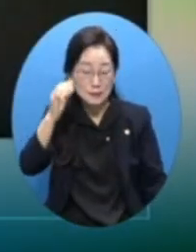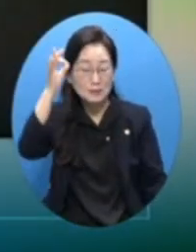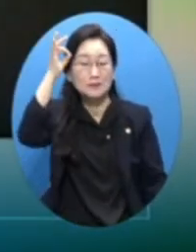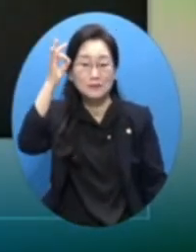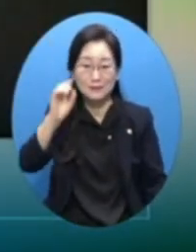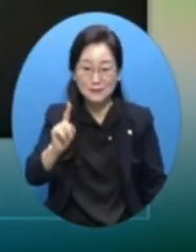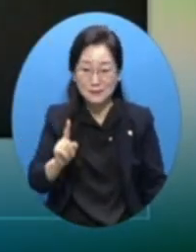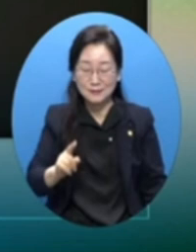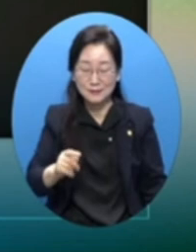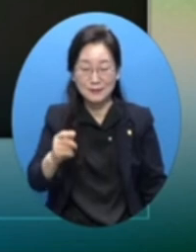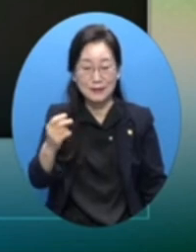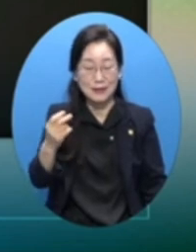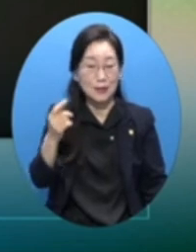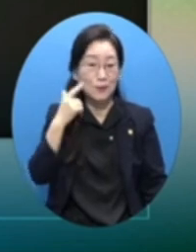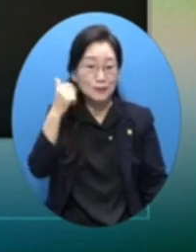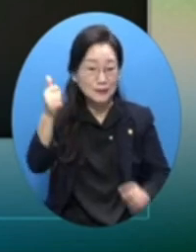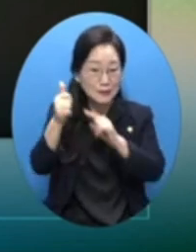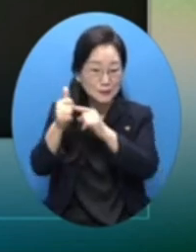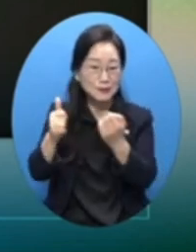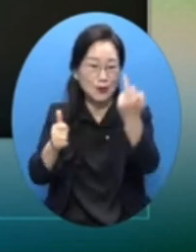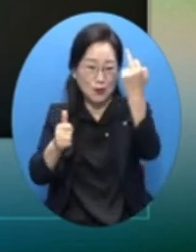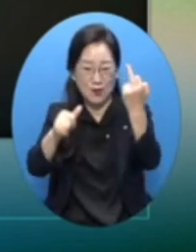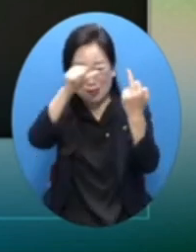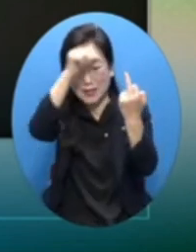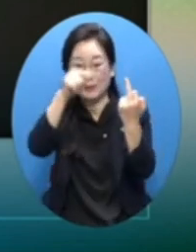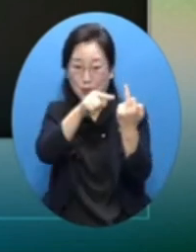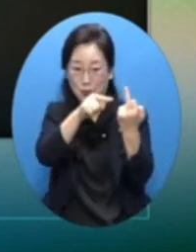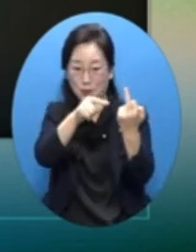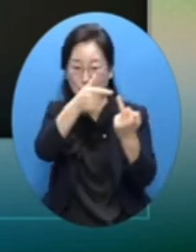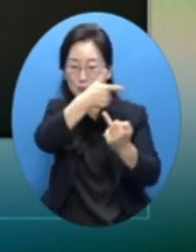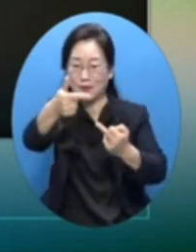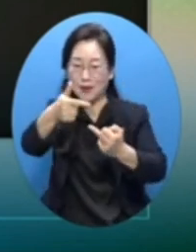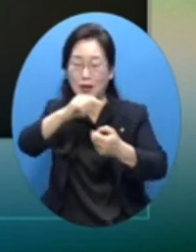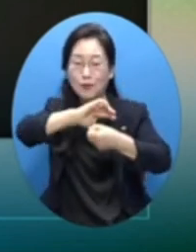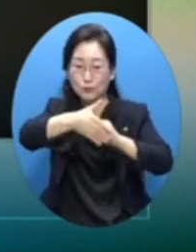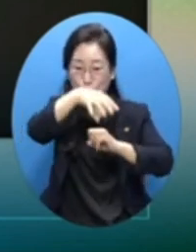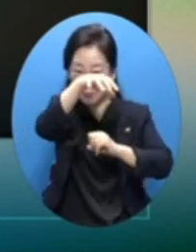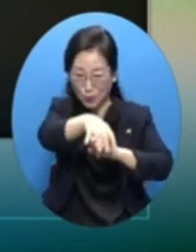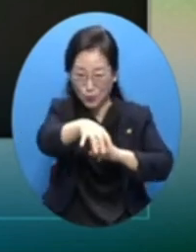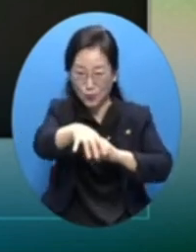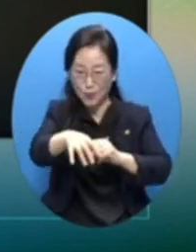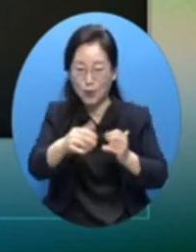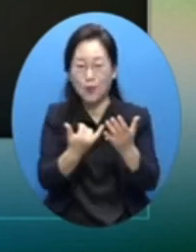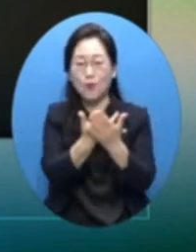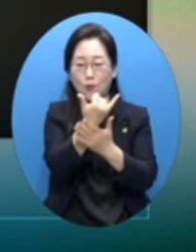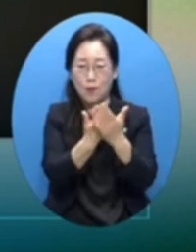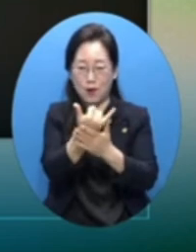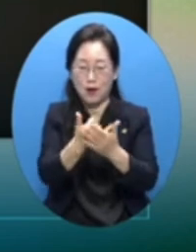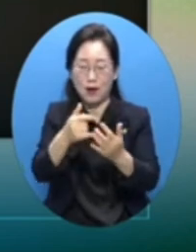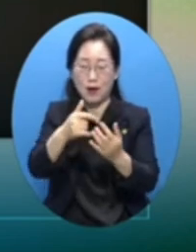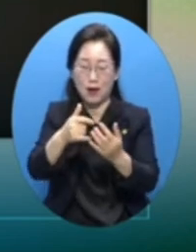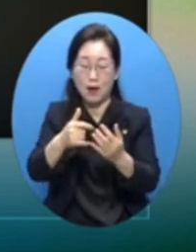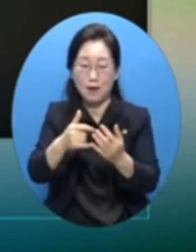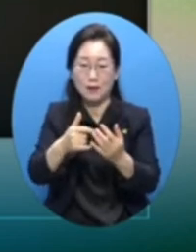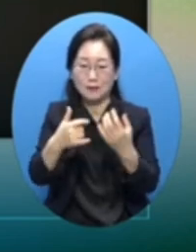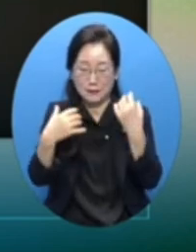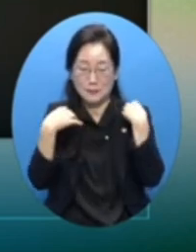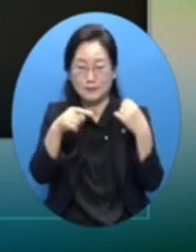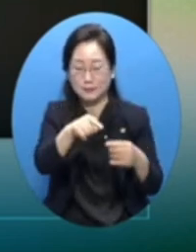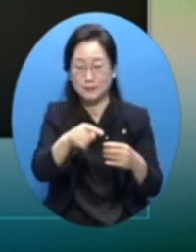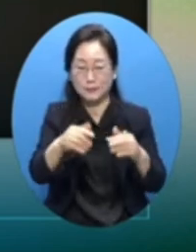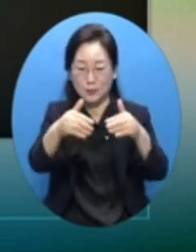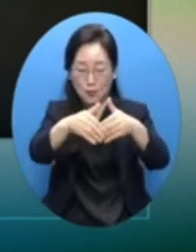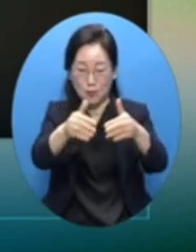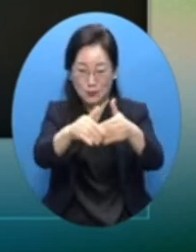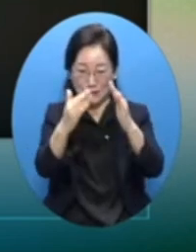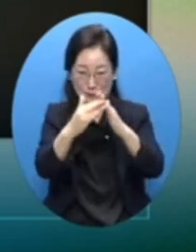형님이 장로님이신데 대구에서 보육원을 하세요. 그래서 형님 장로님 댁을